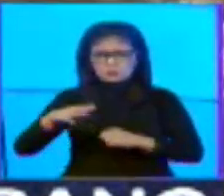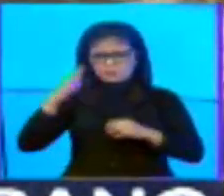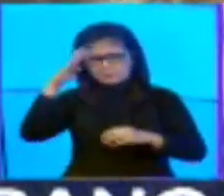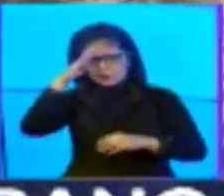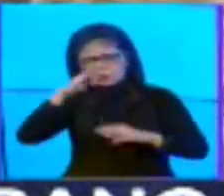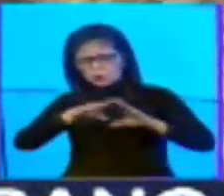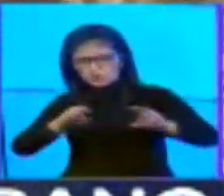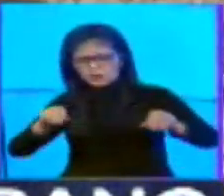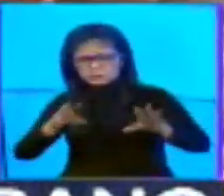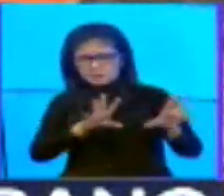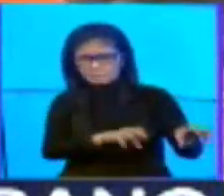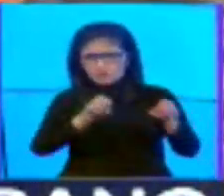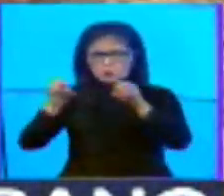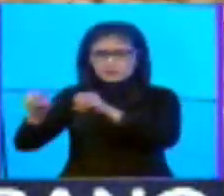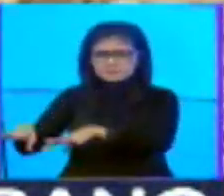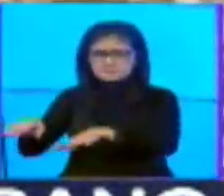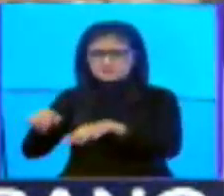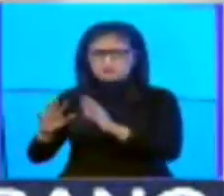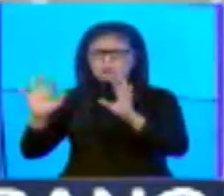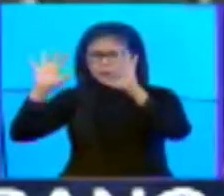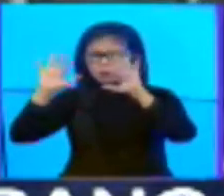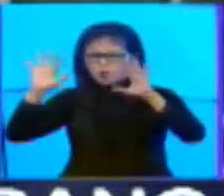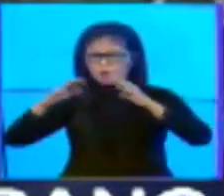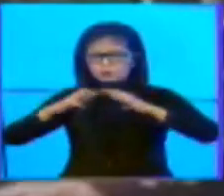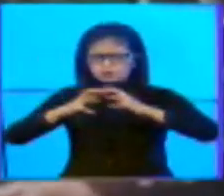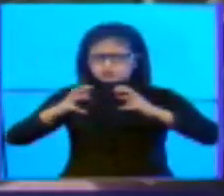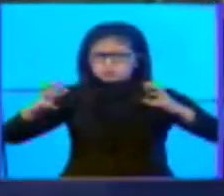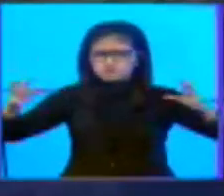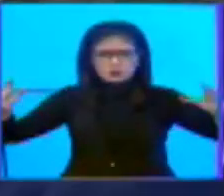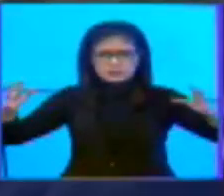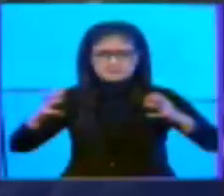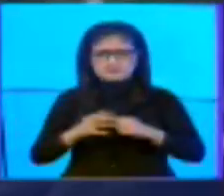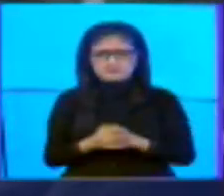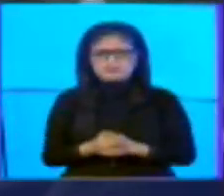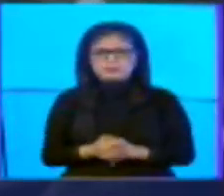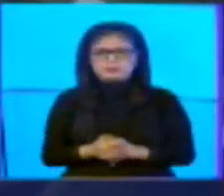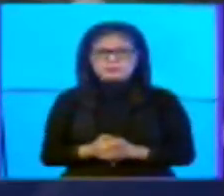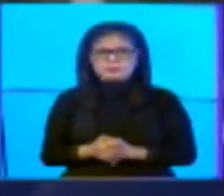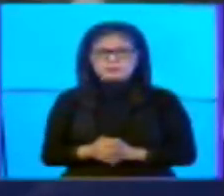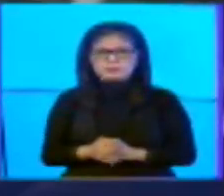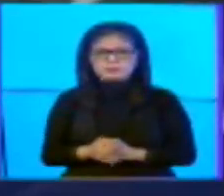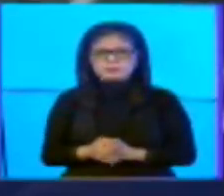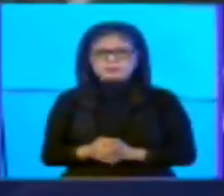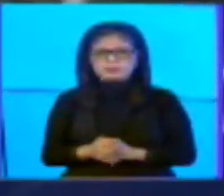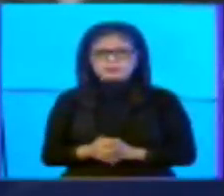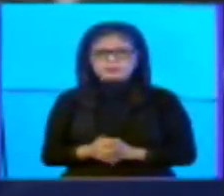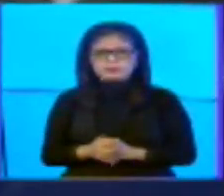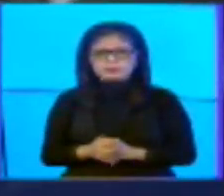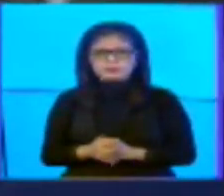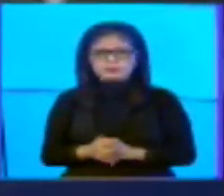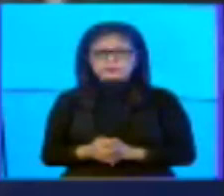karena diameter pohon cukup besar karena pedang Menempel colliculus